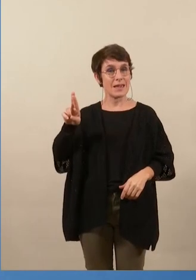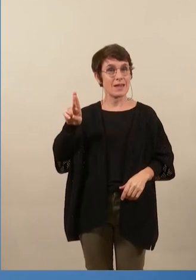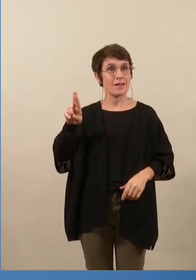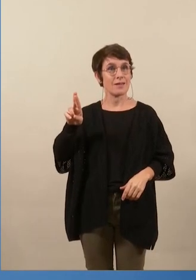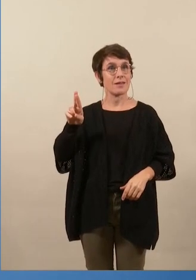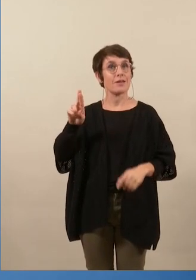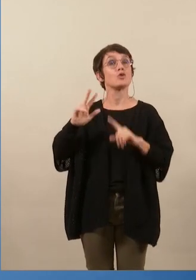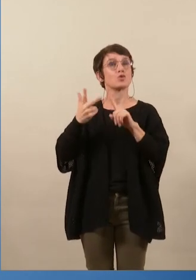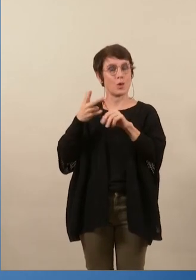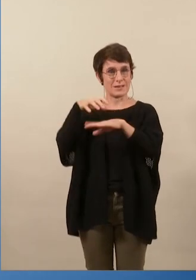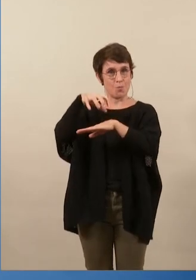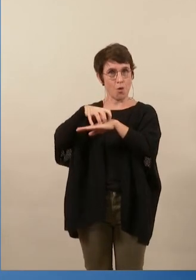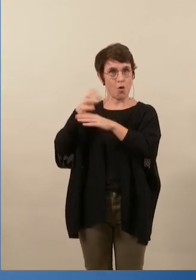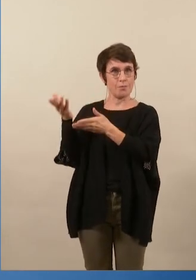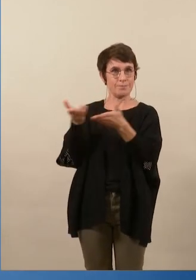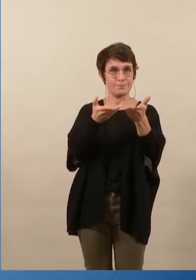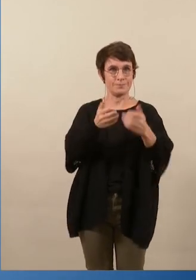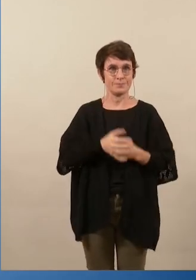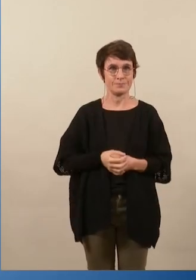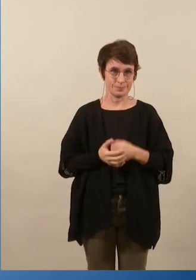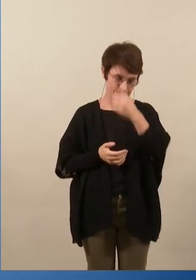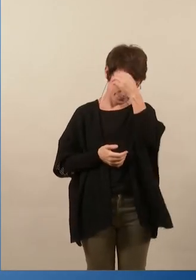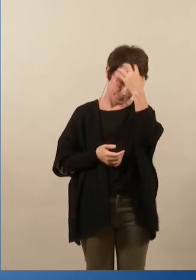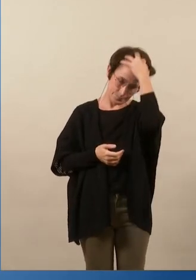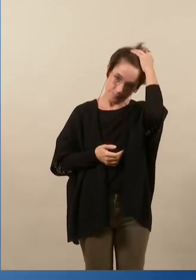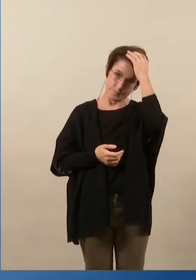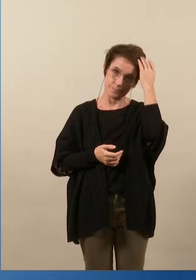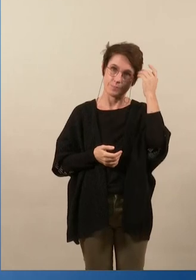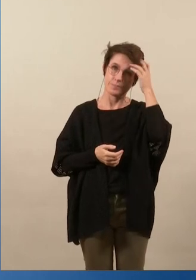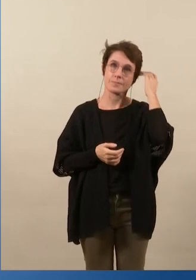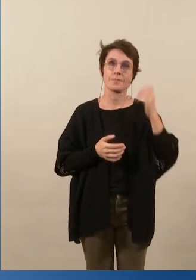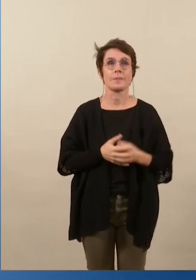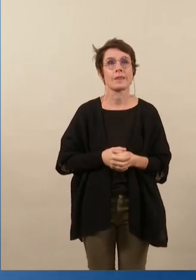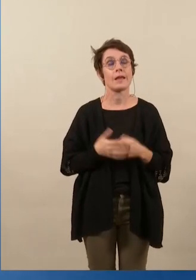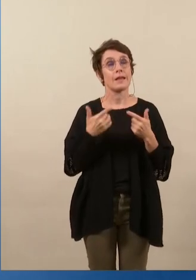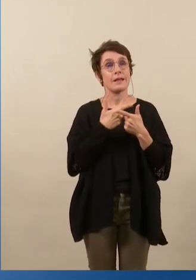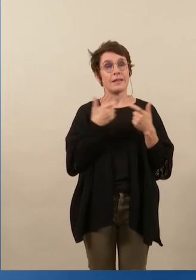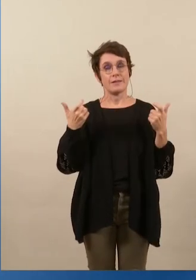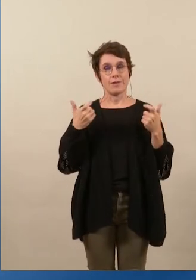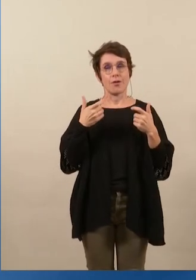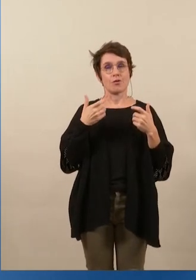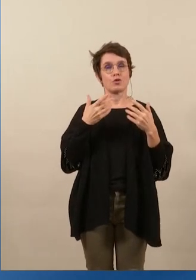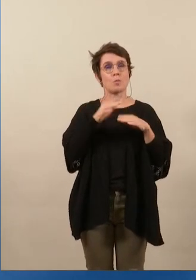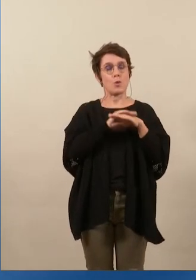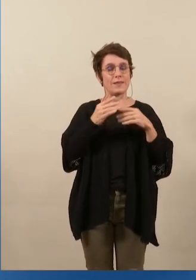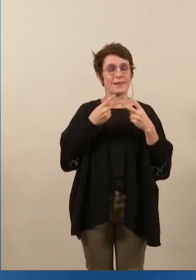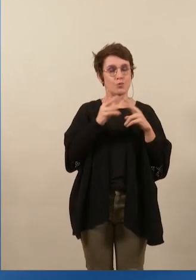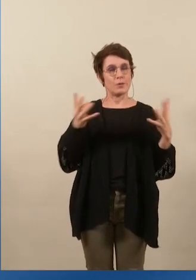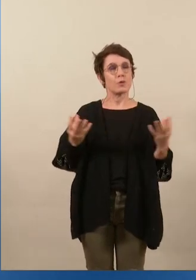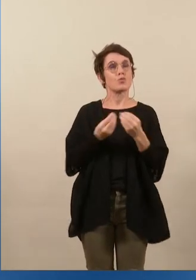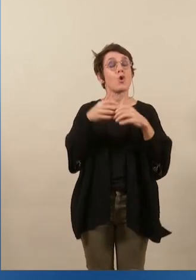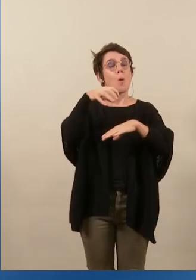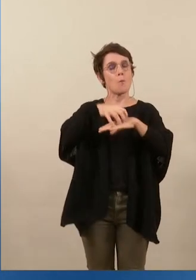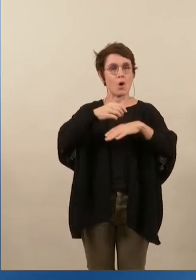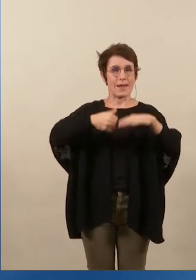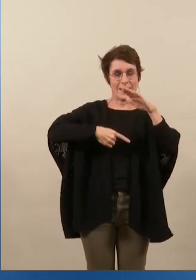pardon tout à fait les différentes politiqu publiqu regroupé sous le pôle émancipation vise à lutter contre les